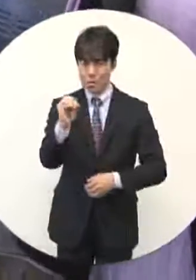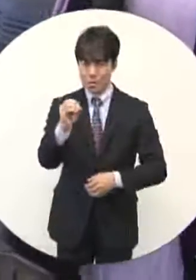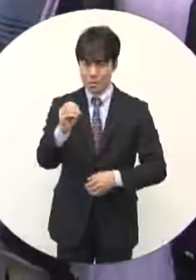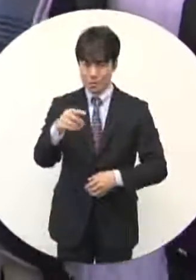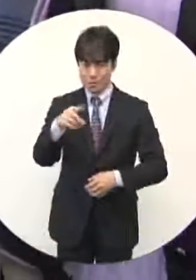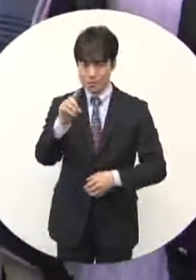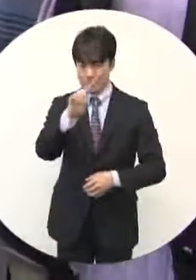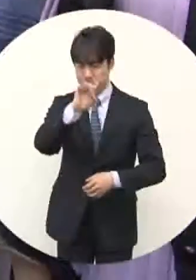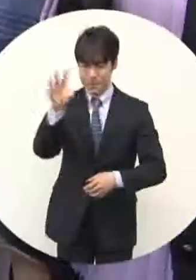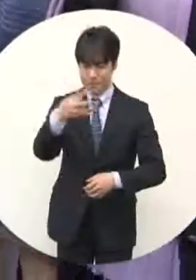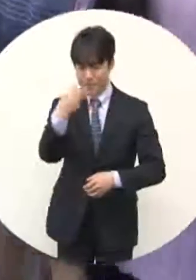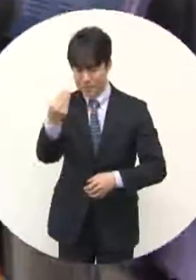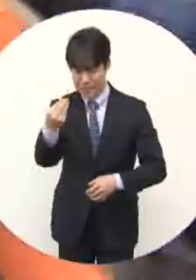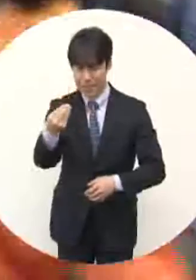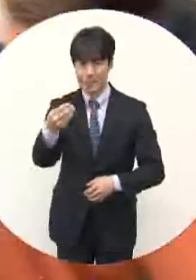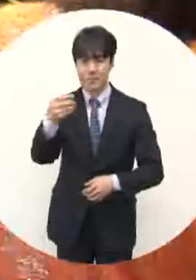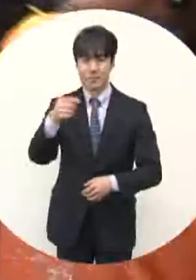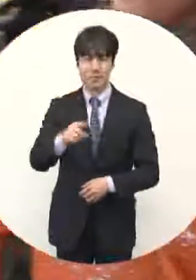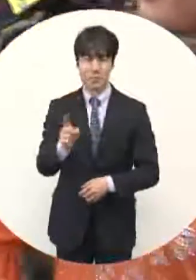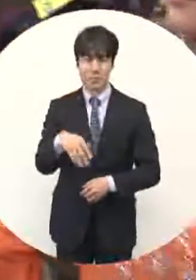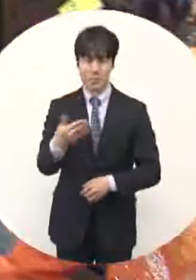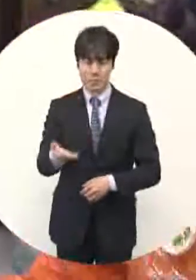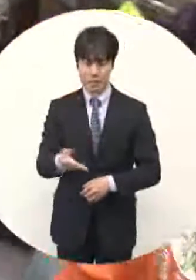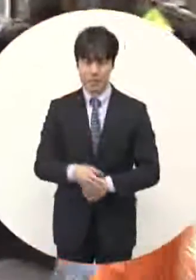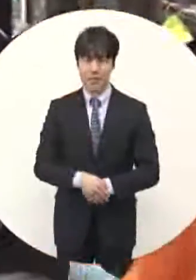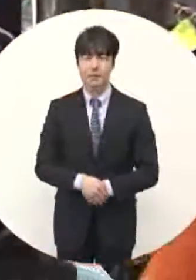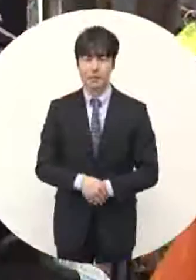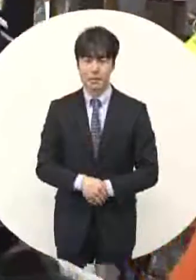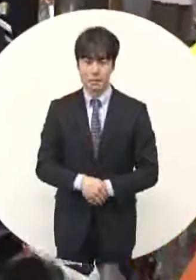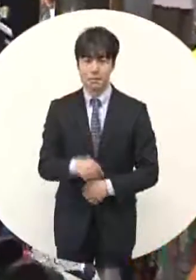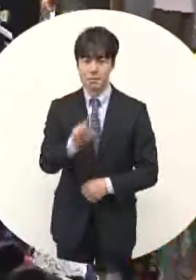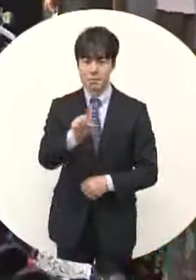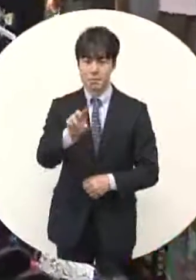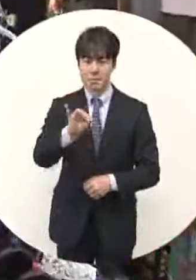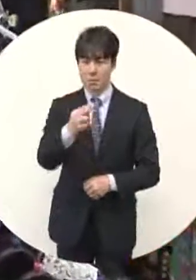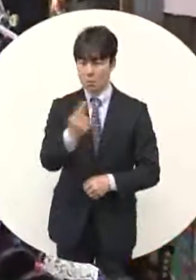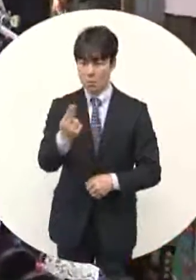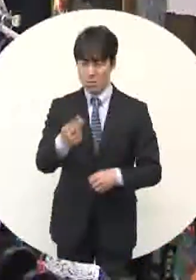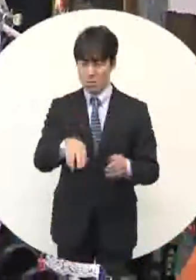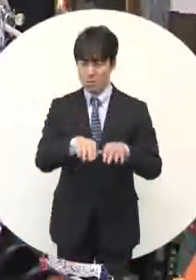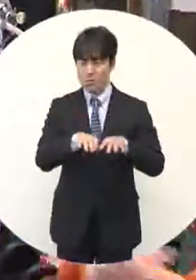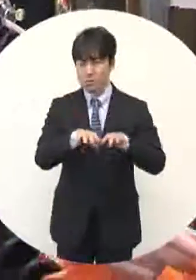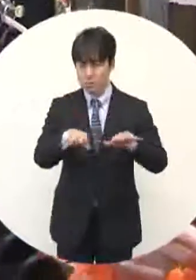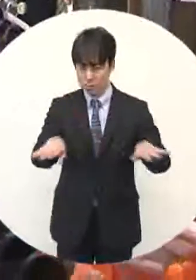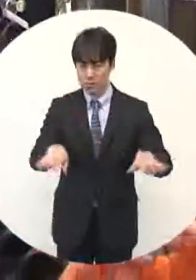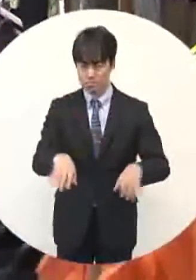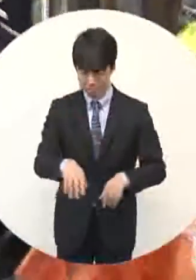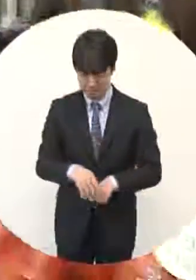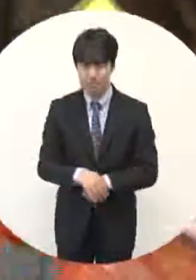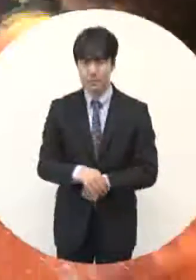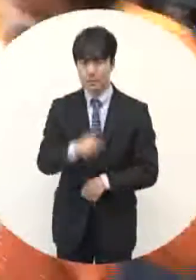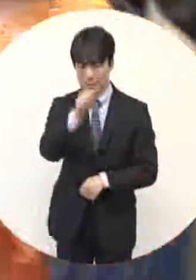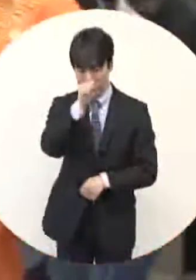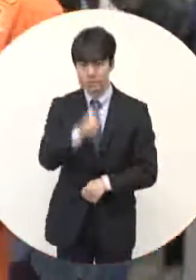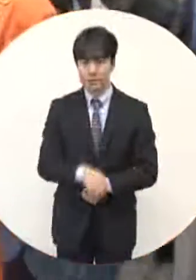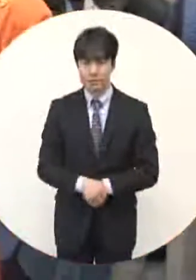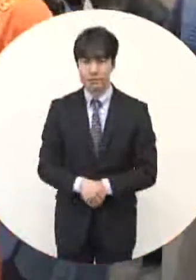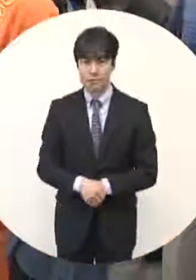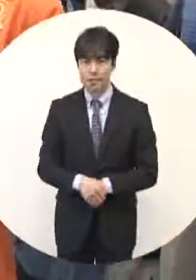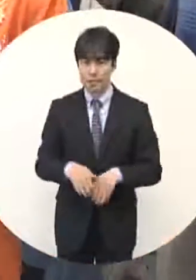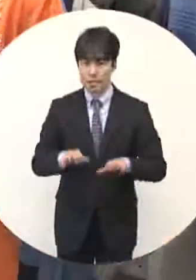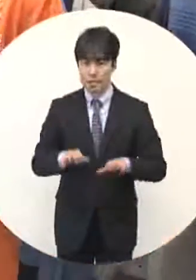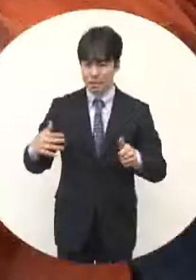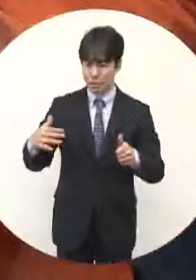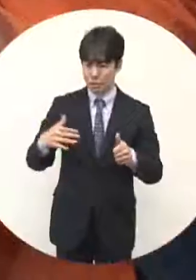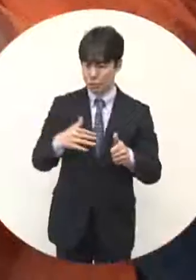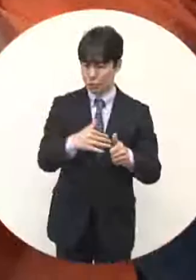けなんですよ。いかがですか。 はい、いや、もう今年ビビットが流行ですから。 そうですよね。しかもですね、いい今これ注目のヒ